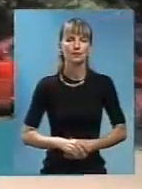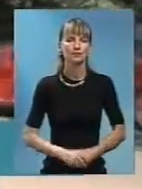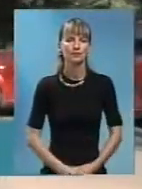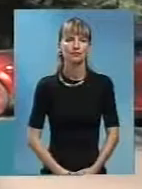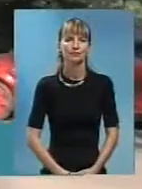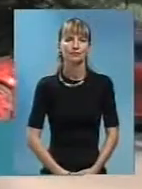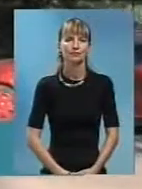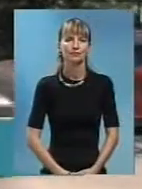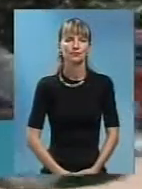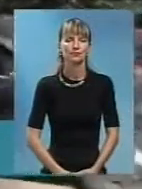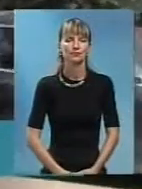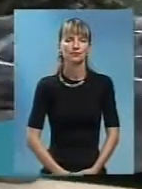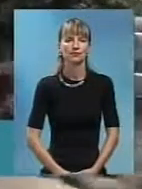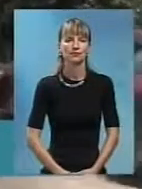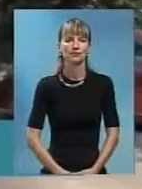Ні. Хоч